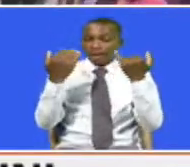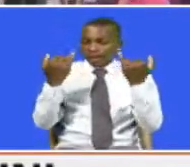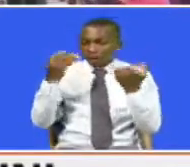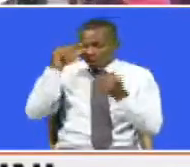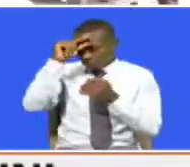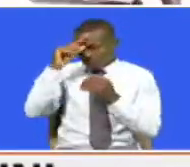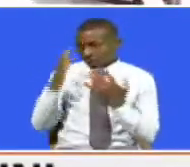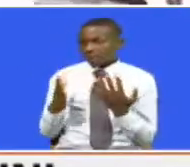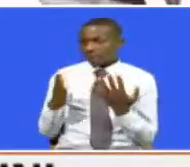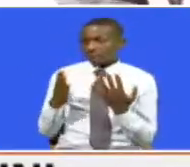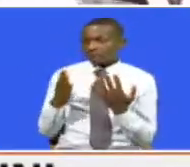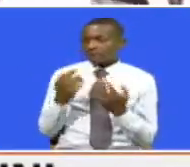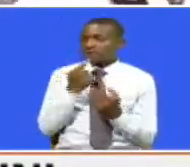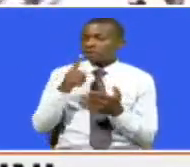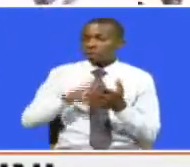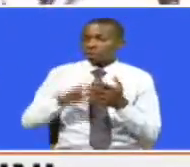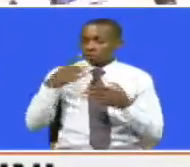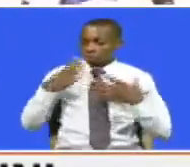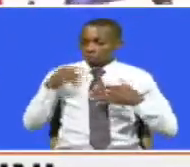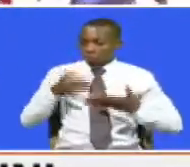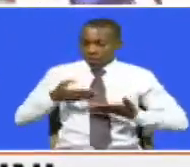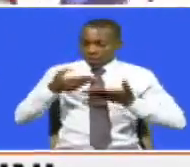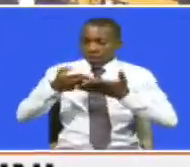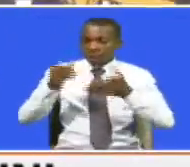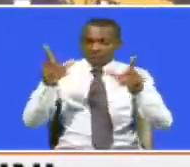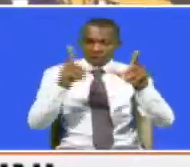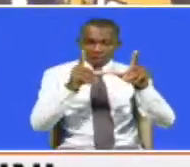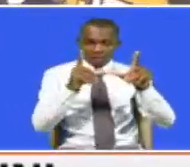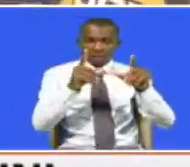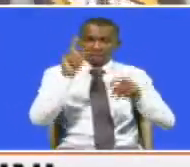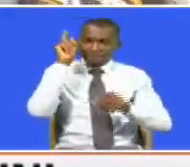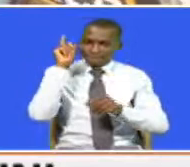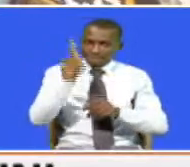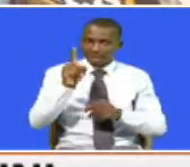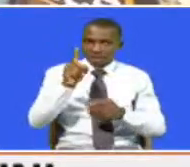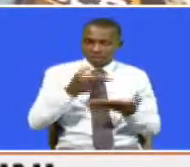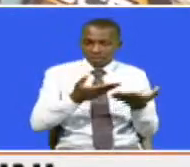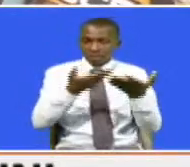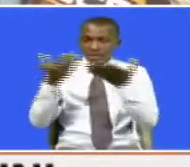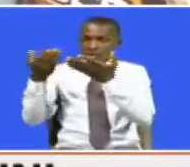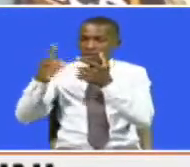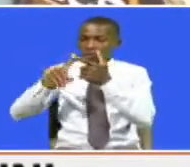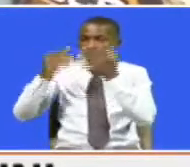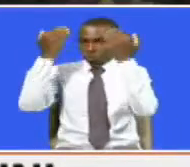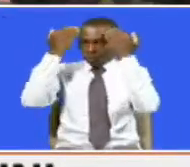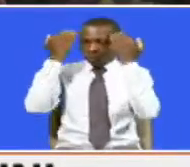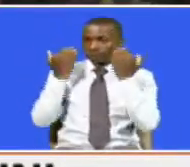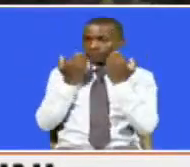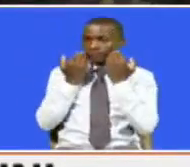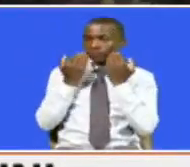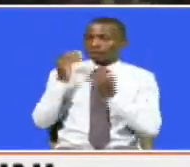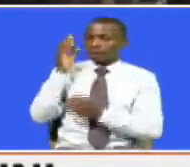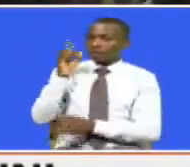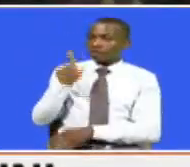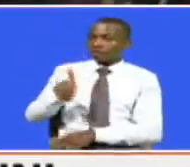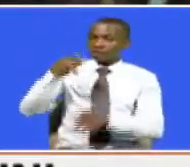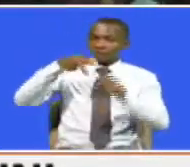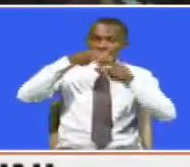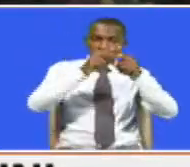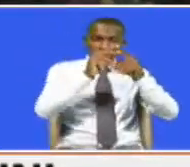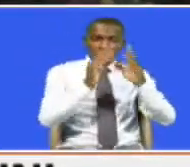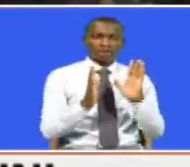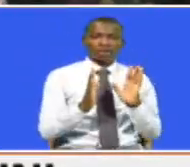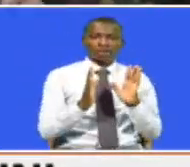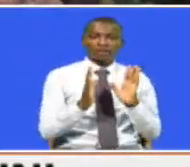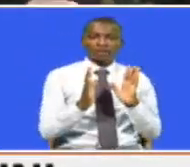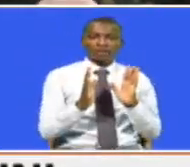anasema waliohusika kutoa leseni ya ujenzi huo watachukuliwa hatua. Kama wewe ni mfanyikazi, wewe ni engineer, wewe ni